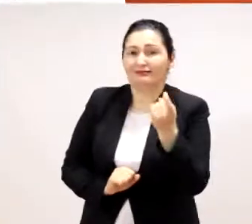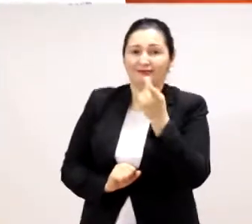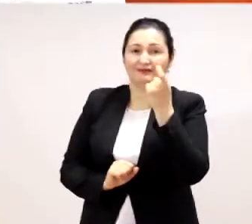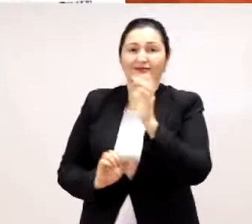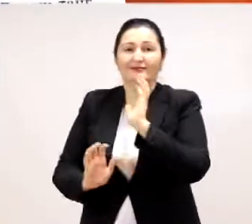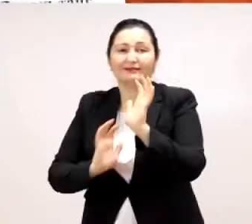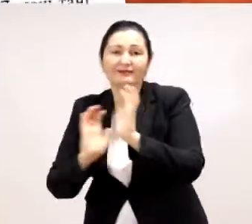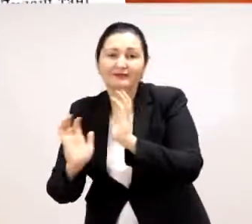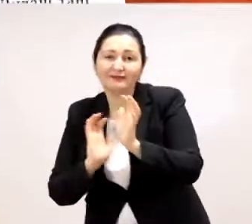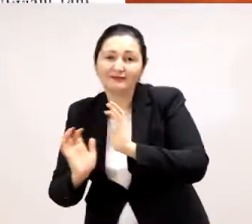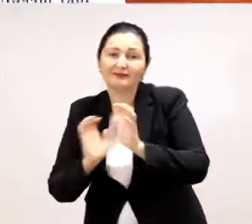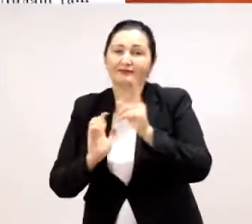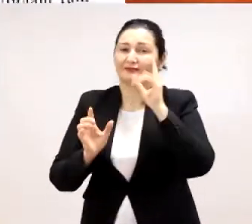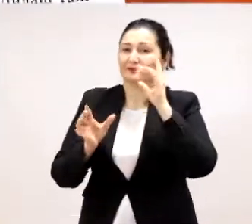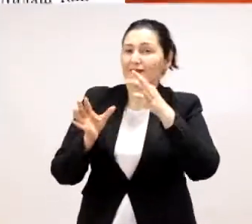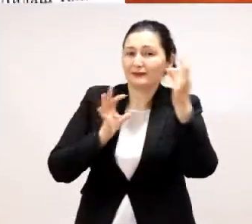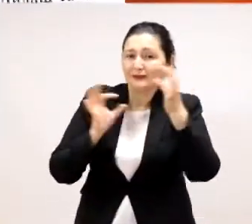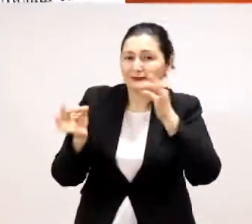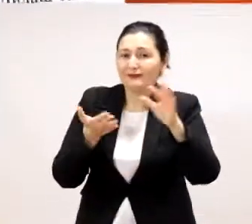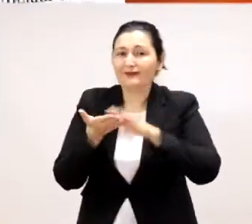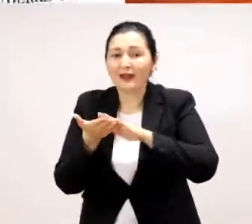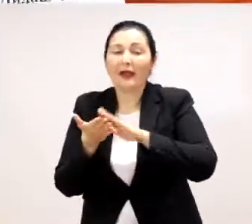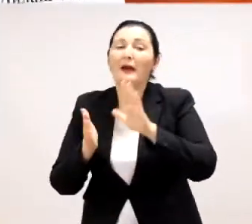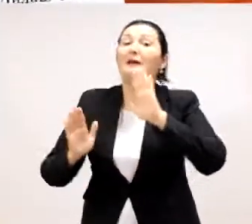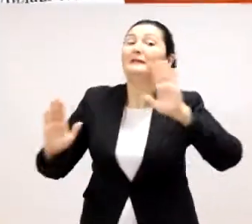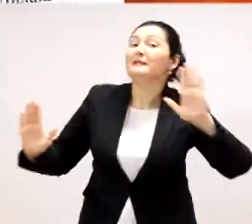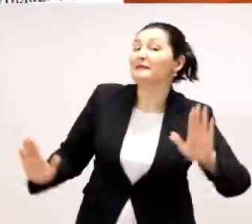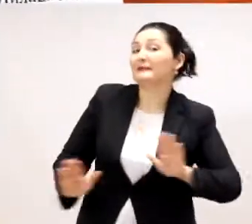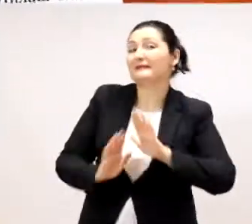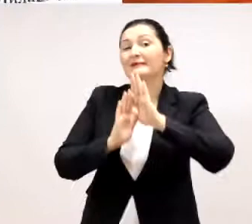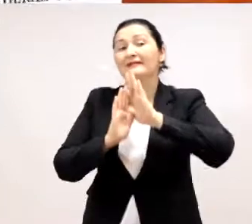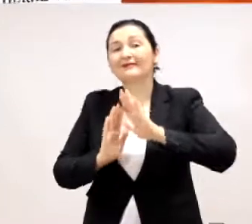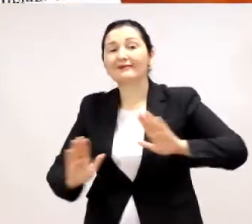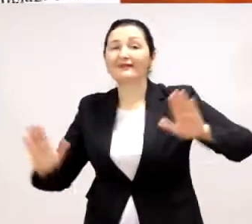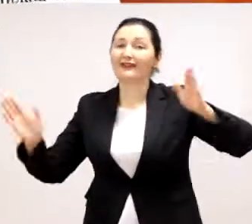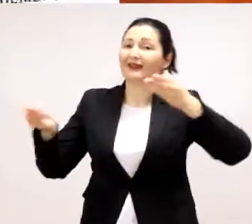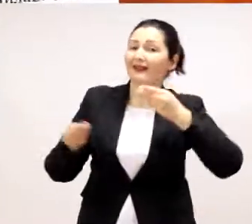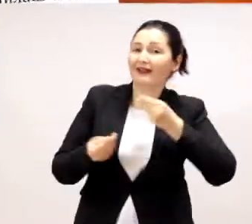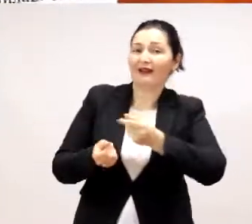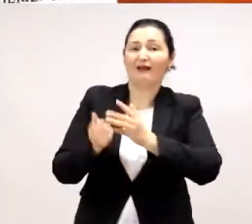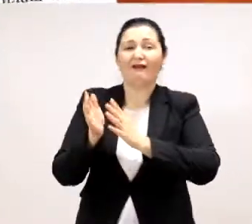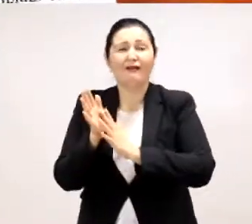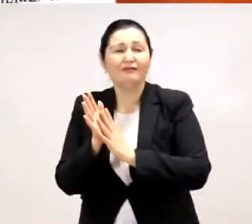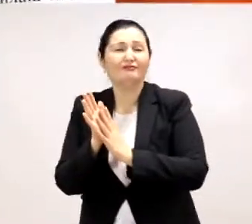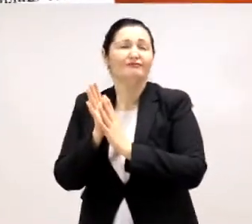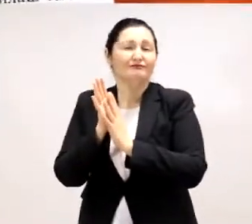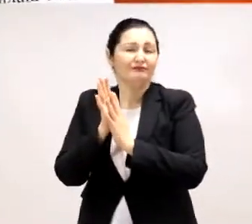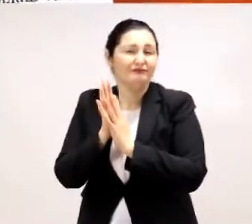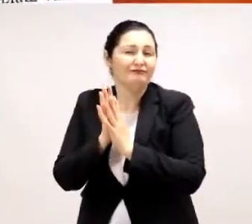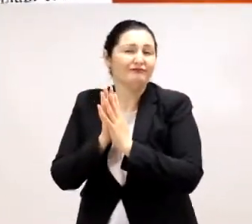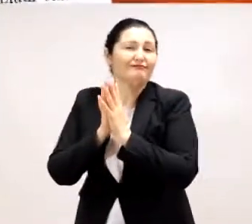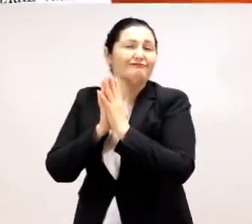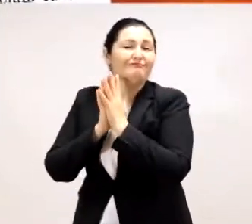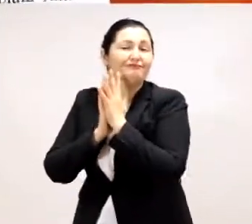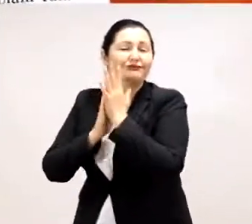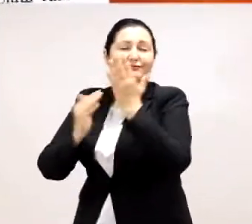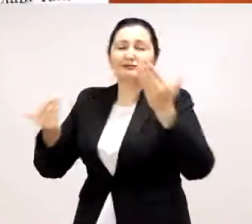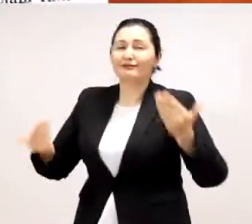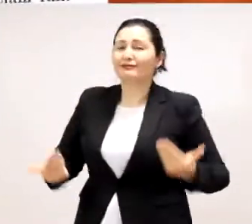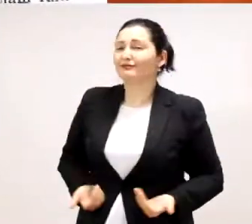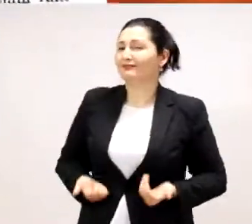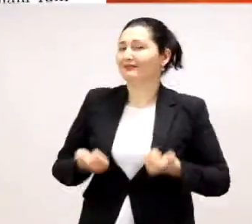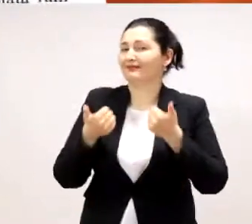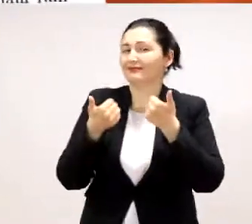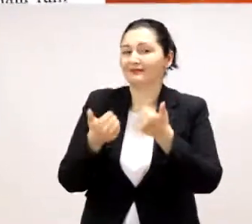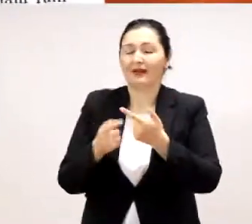نوازش میکرد، حتی بعضن برایشان سرود میخواند. شاید گلها همین خل سالهای زیاد با فراغت زندگی میکردند